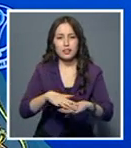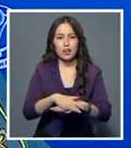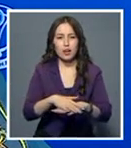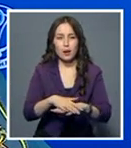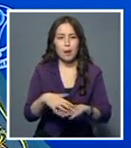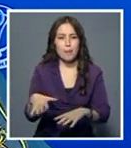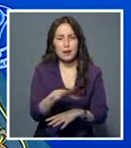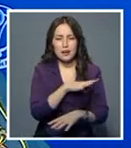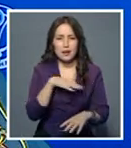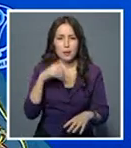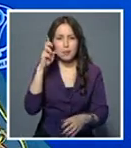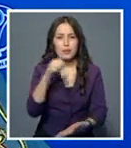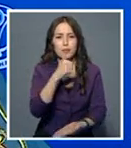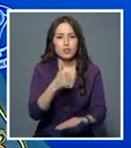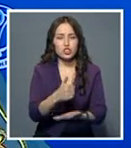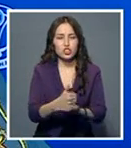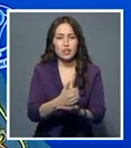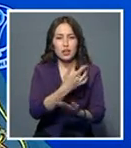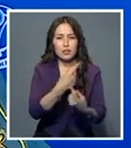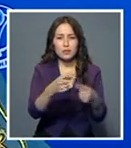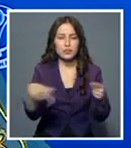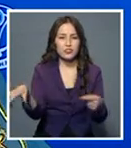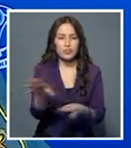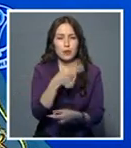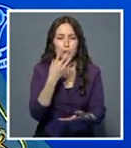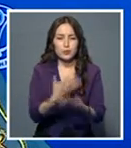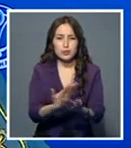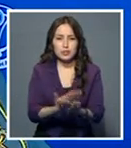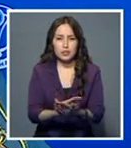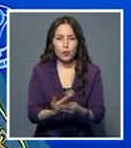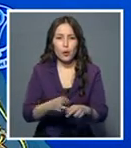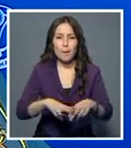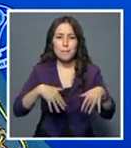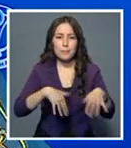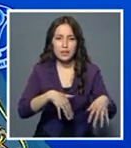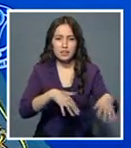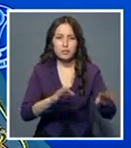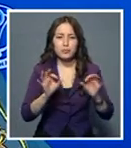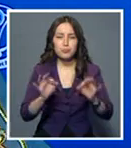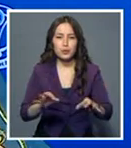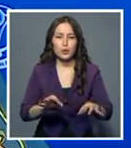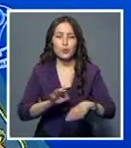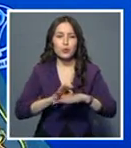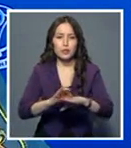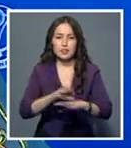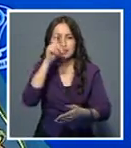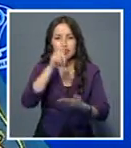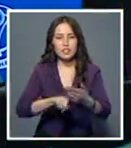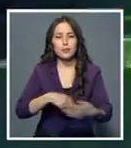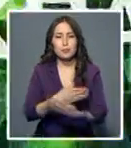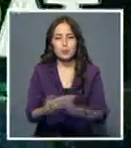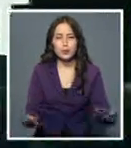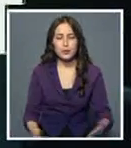біздің бәрі мемлекет басшыларымызға көрсетіп, осы парадты жақсылап өткізіп, сіздерге сенім беру.